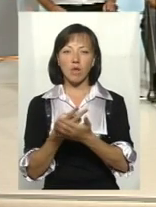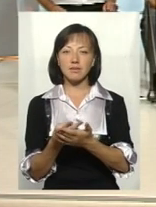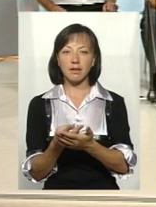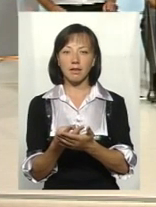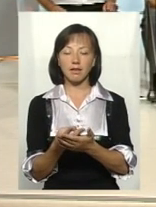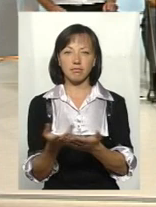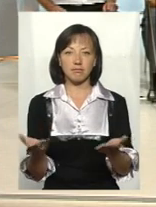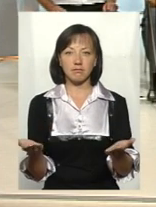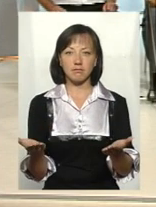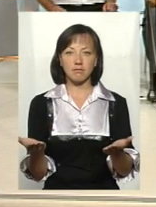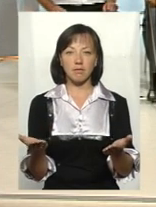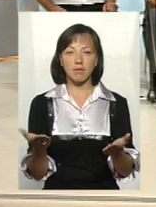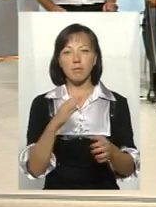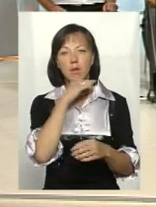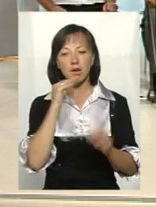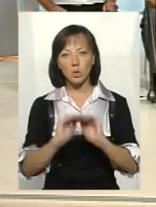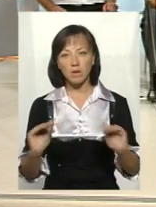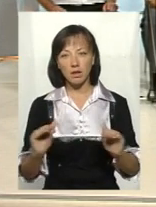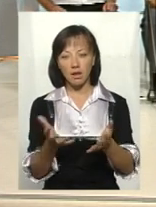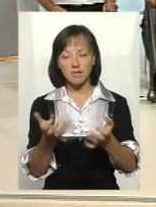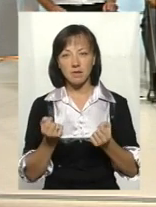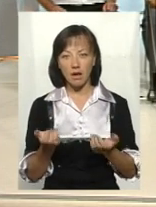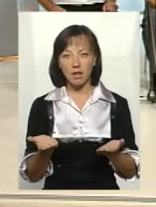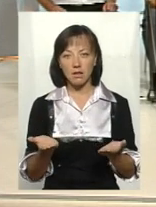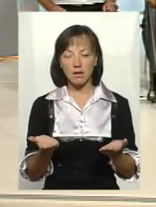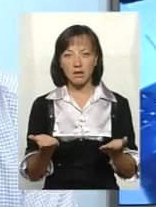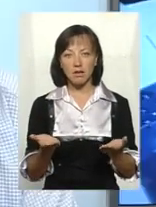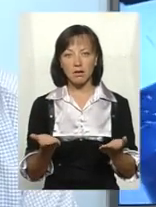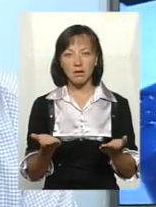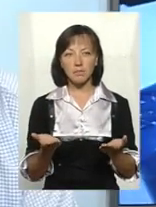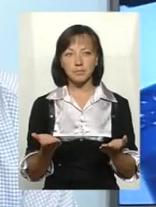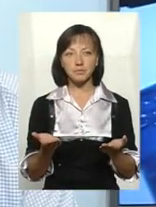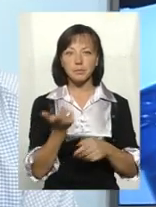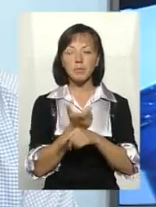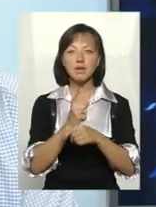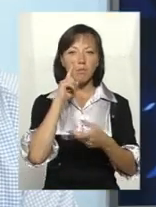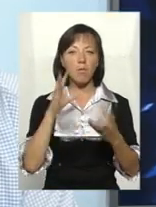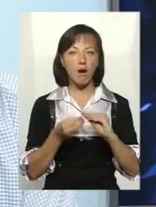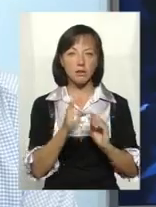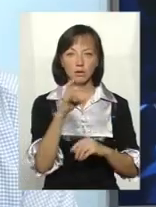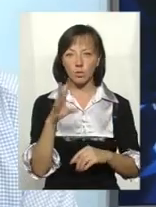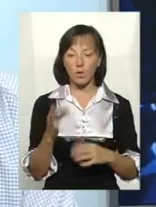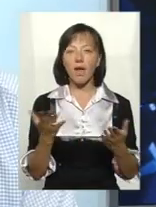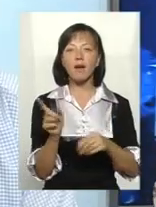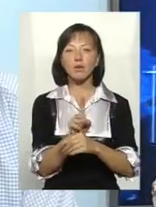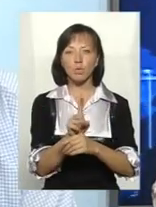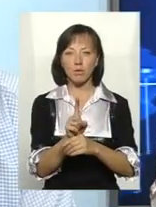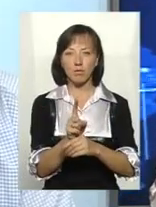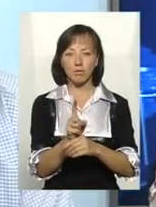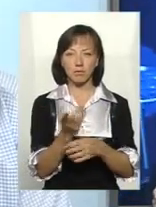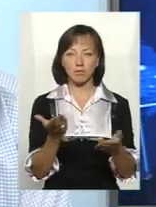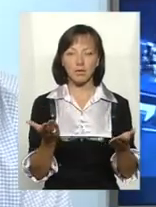показники, наскільки багато дітей взяли, там, отримали максимальні бали по ЗНО, чи